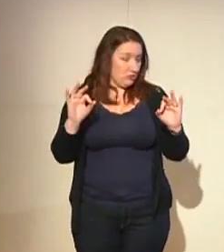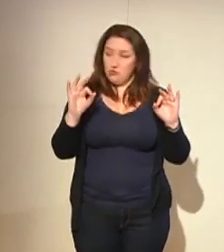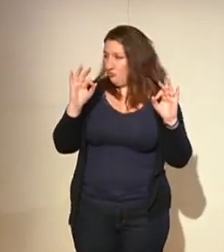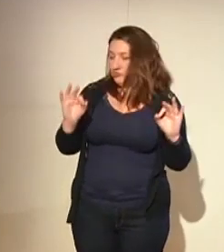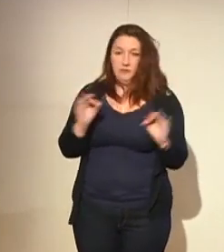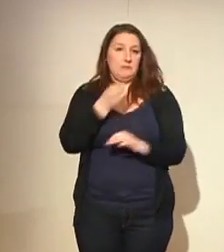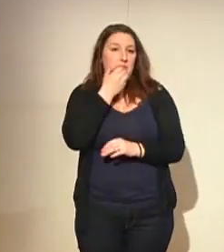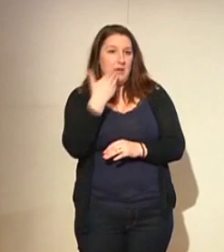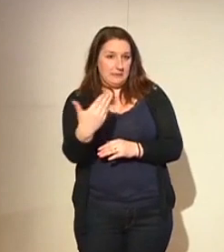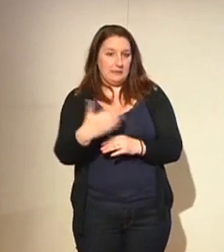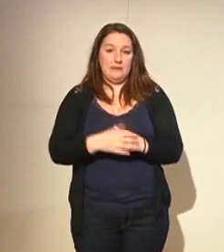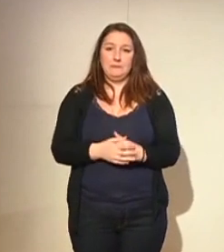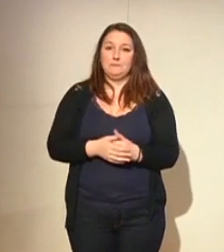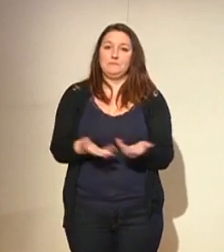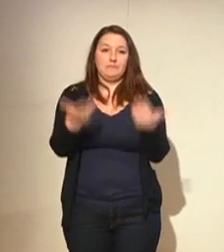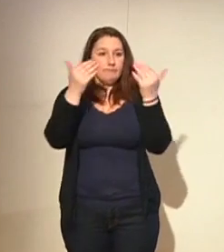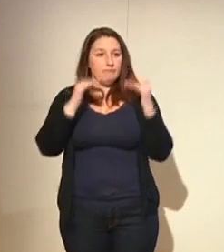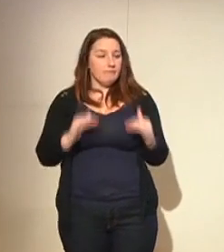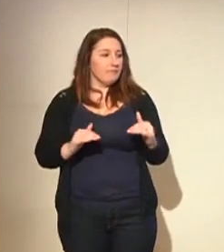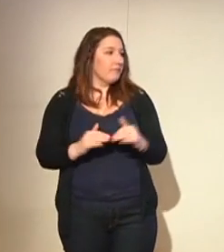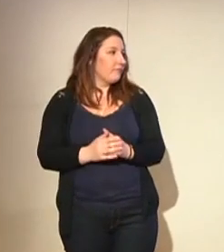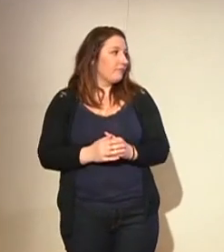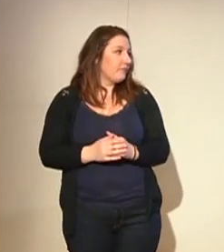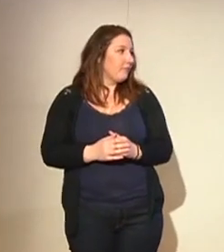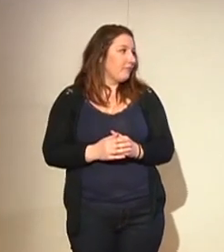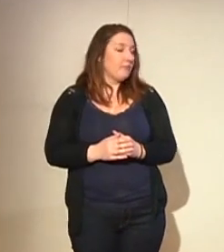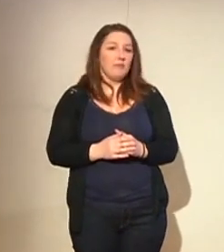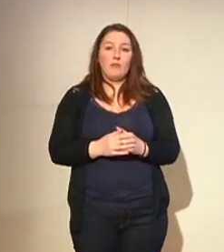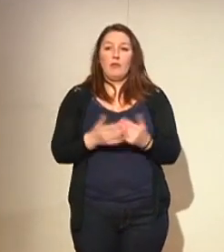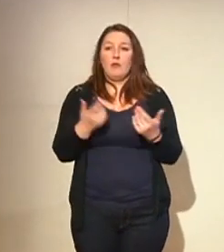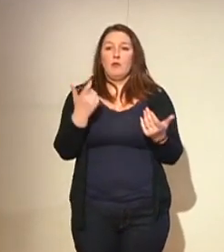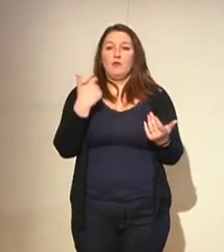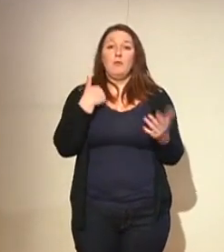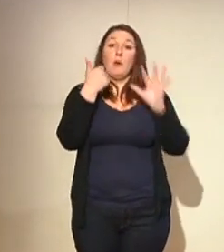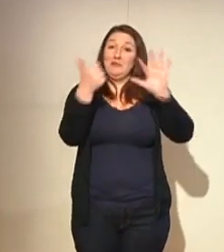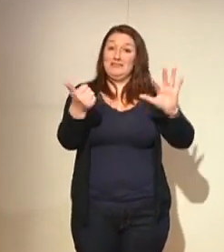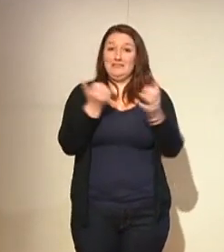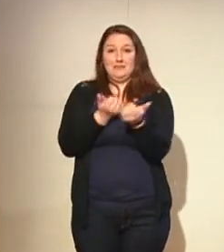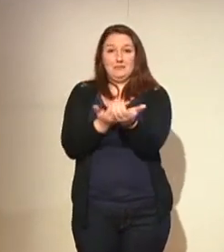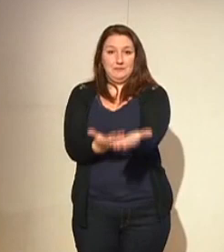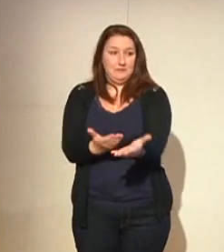merci nous abordons donc la numéro